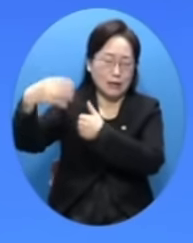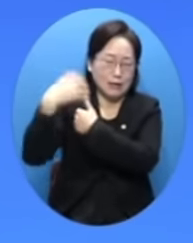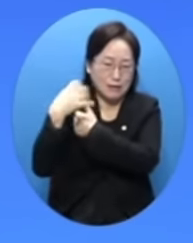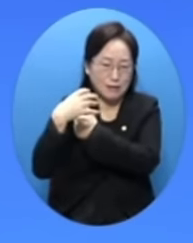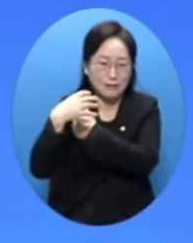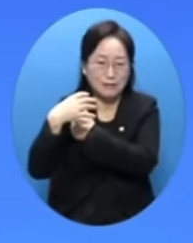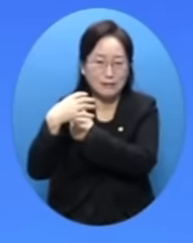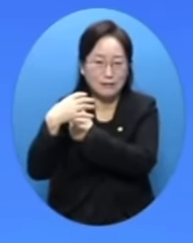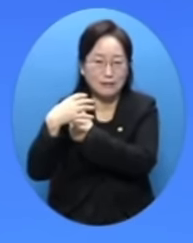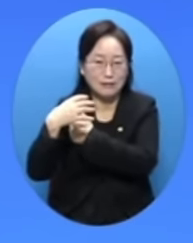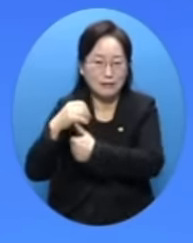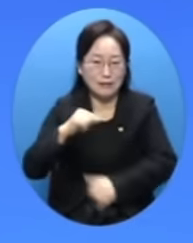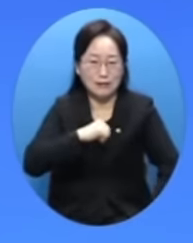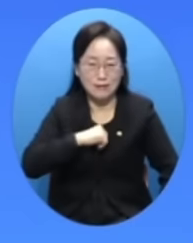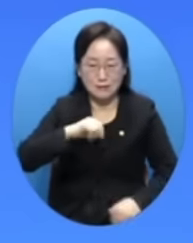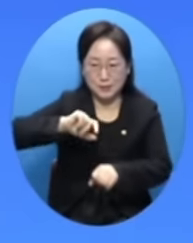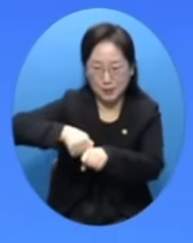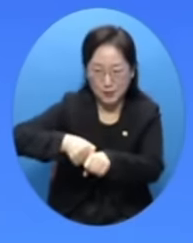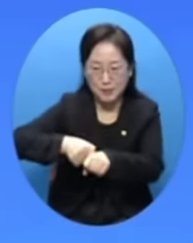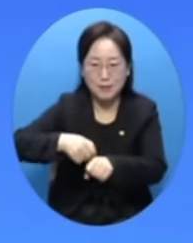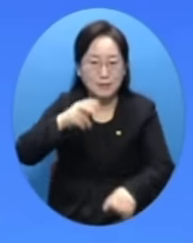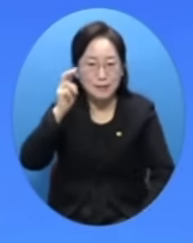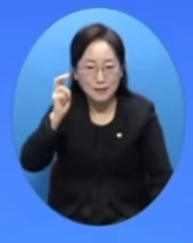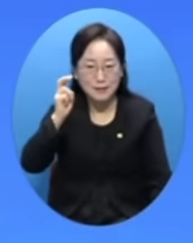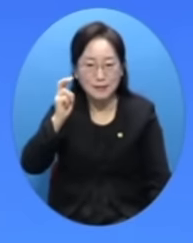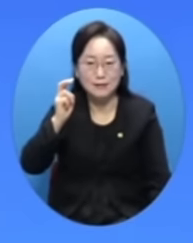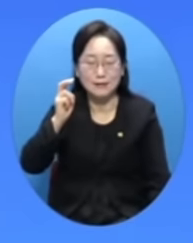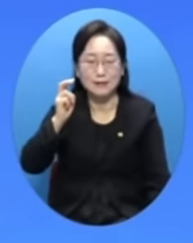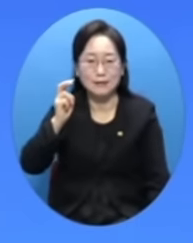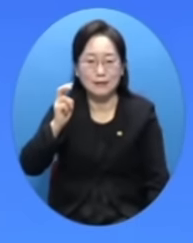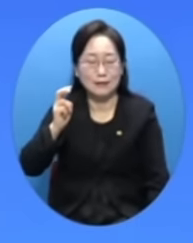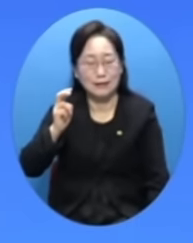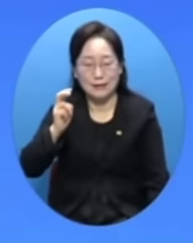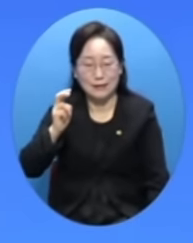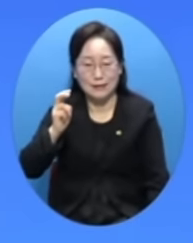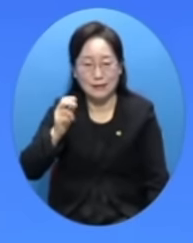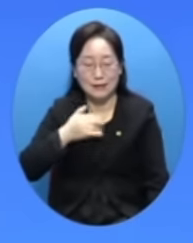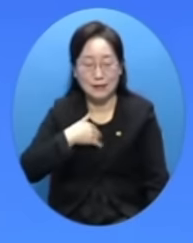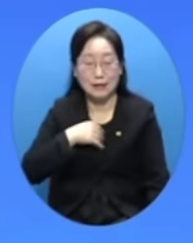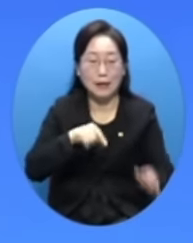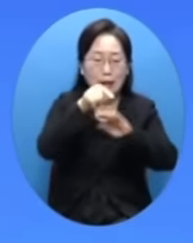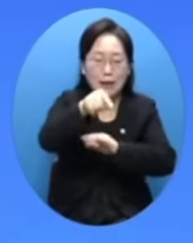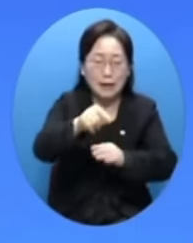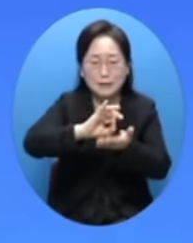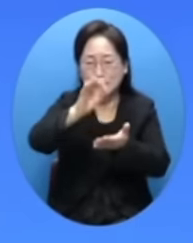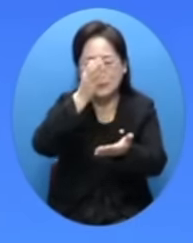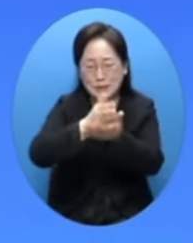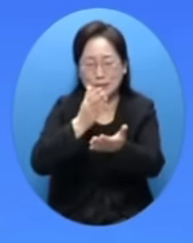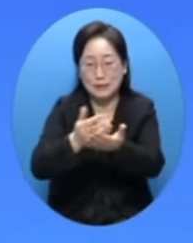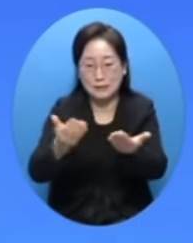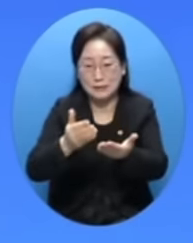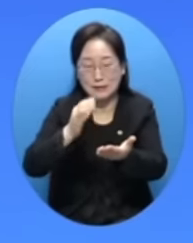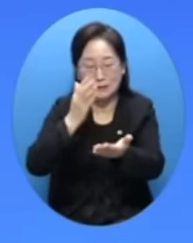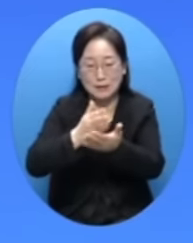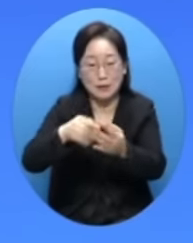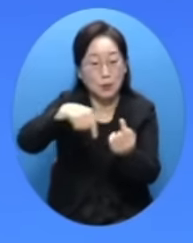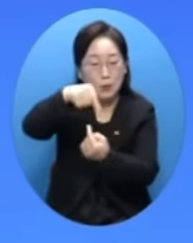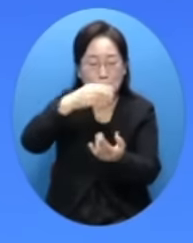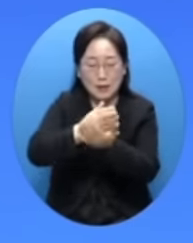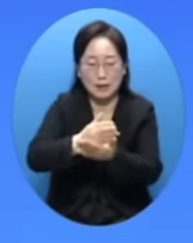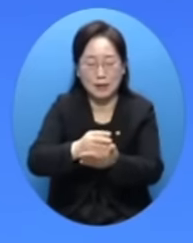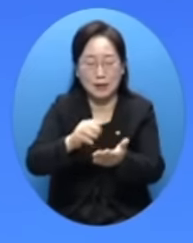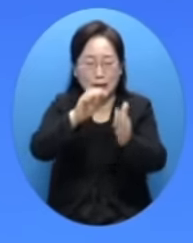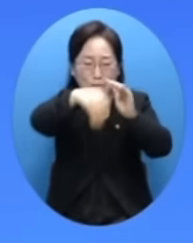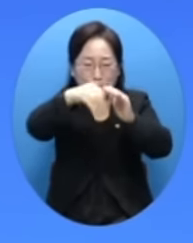크게 징계하실 거야 그러니 아예 나가서 일하지 말고 땅에다 묻어둬야